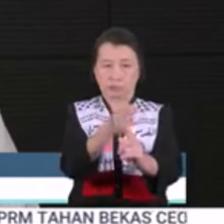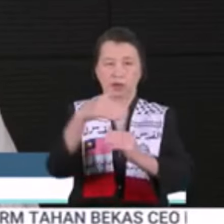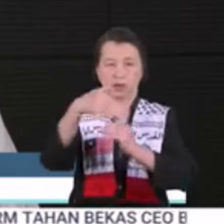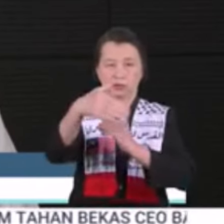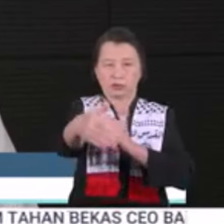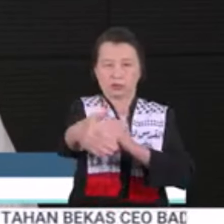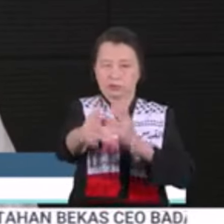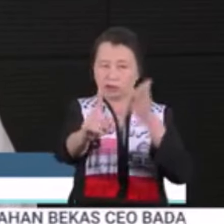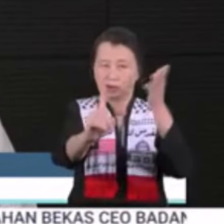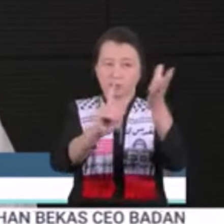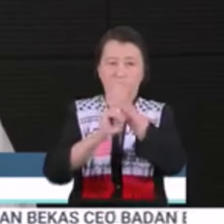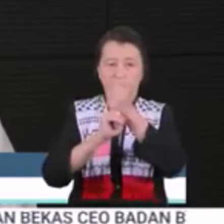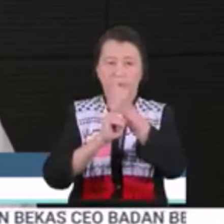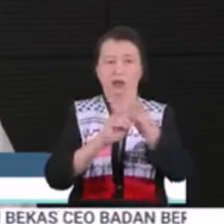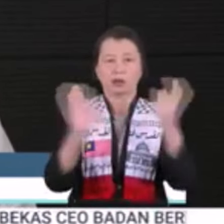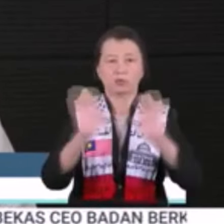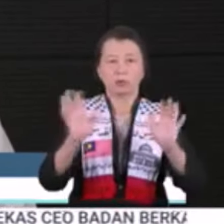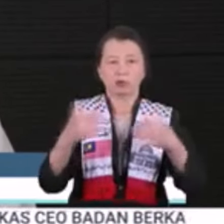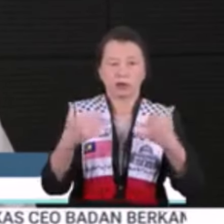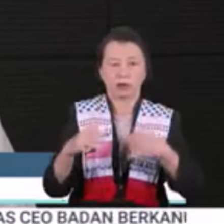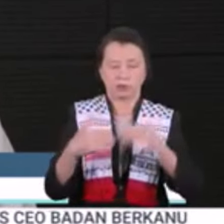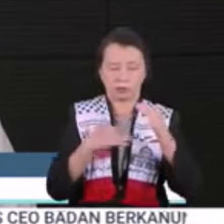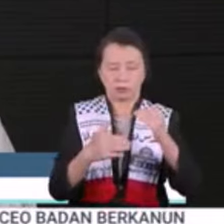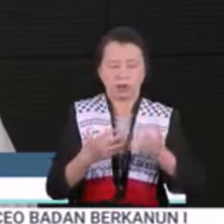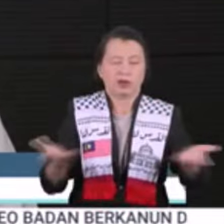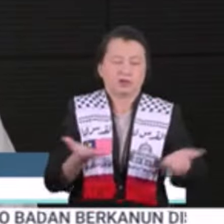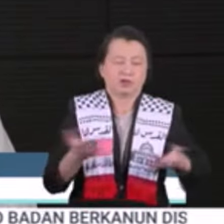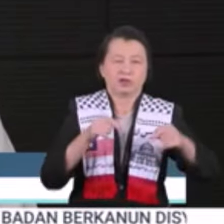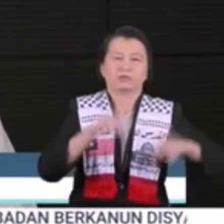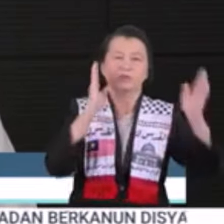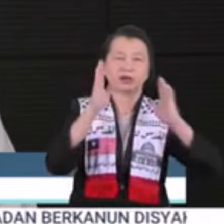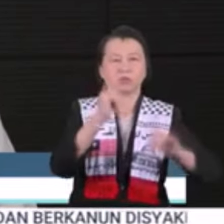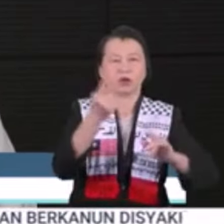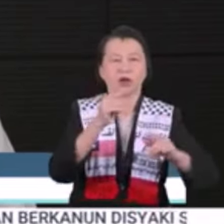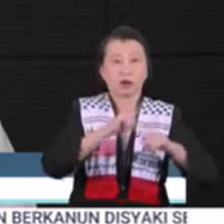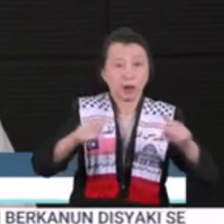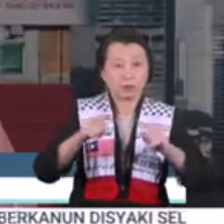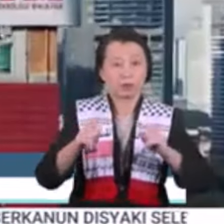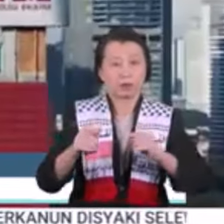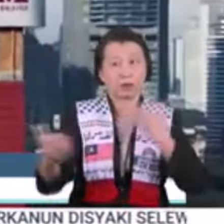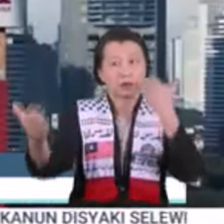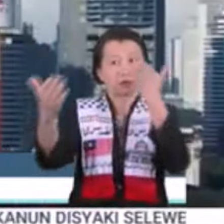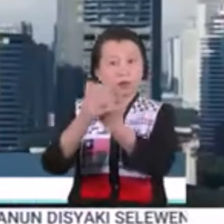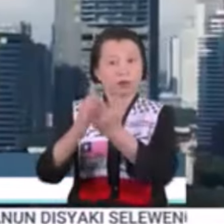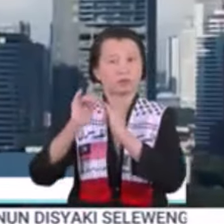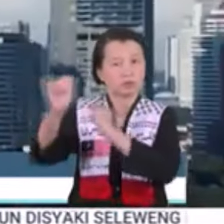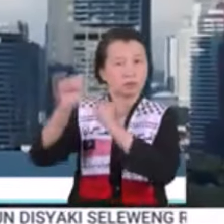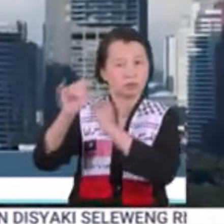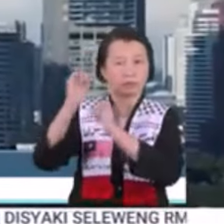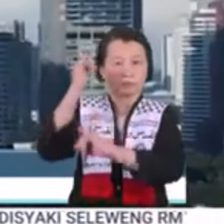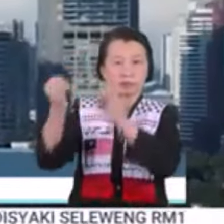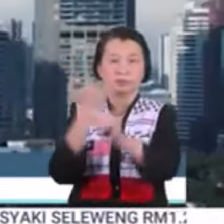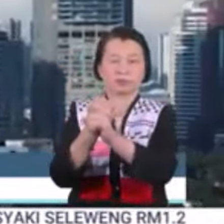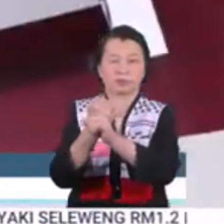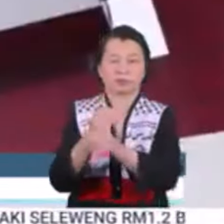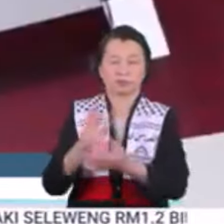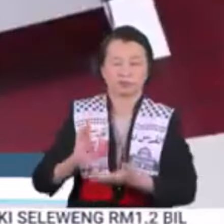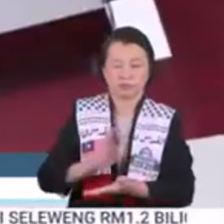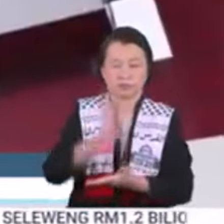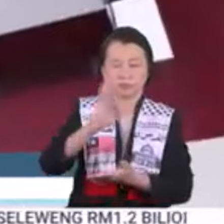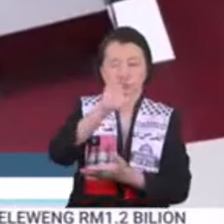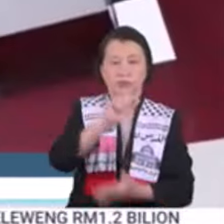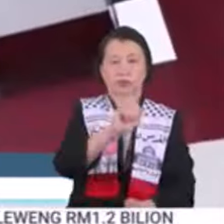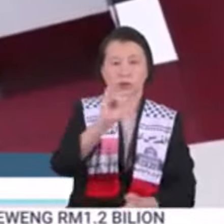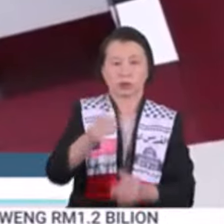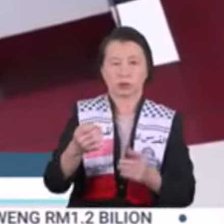kami nak capai. Kita bukan sekadar pemain di peringkat lokal tapi di peringkat antarabangsa. Fakulti AI UTM